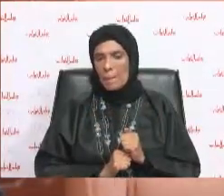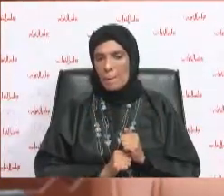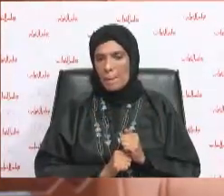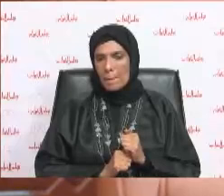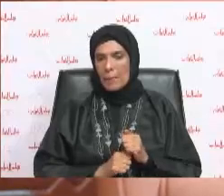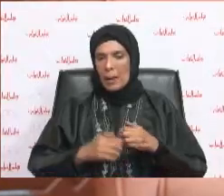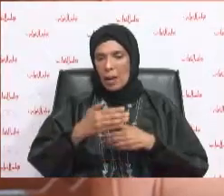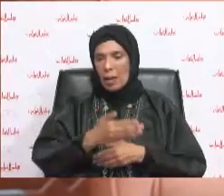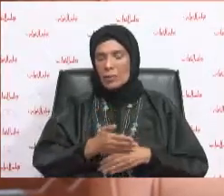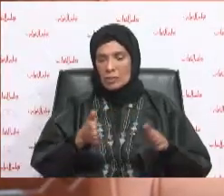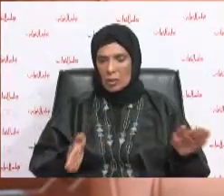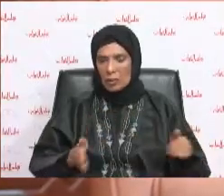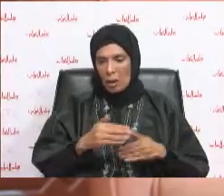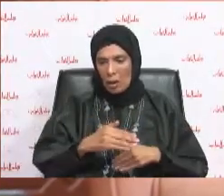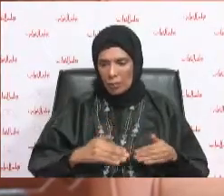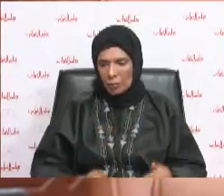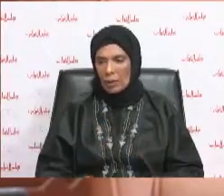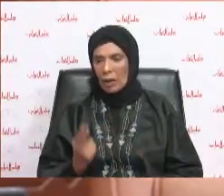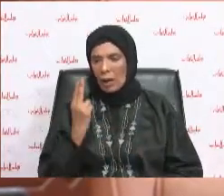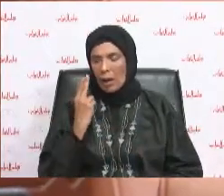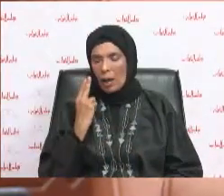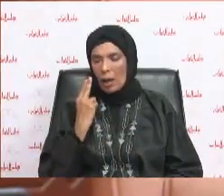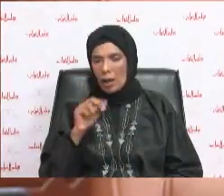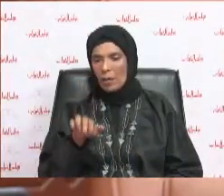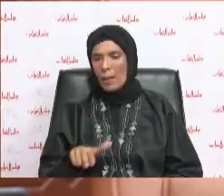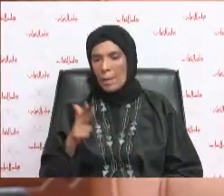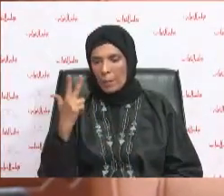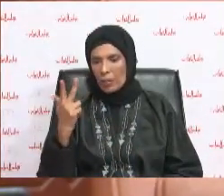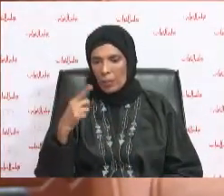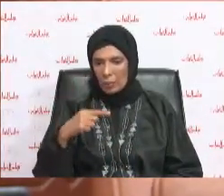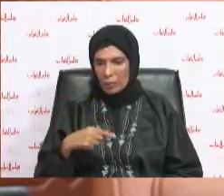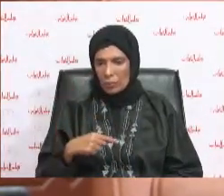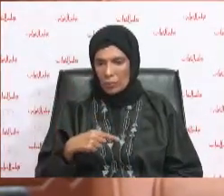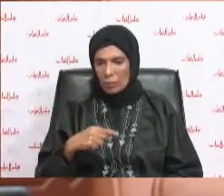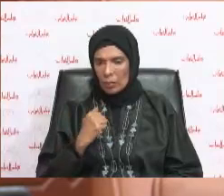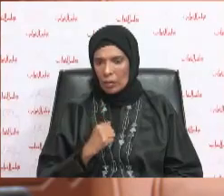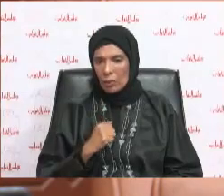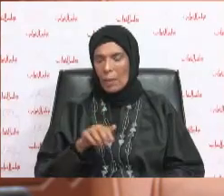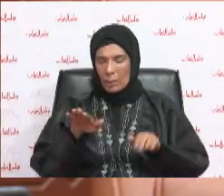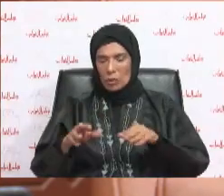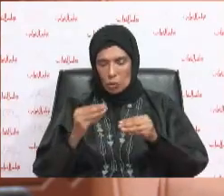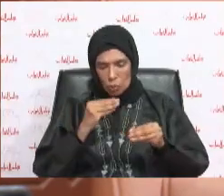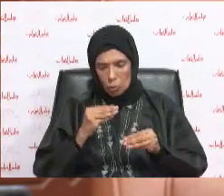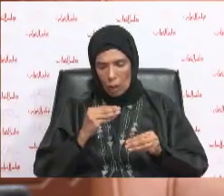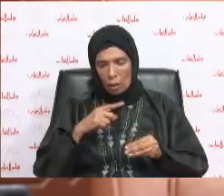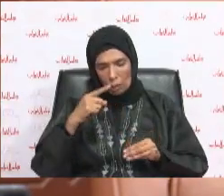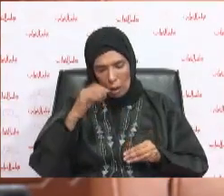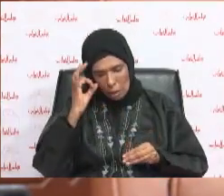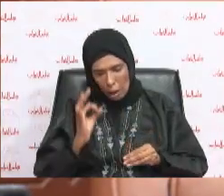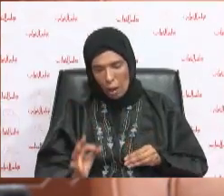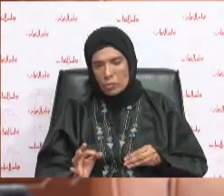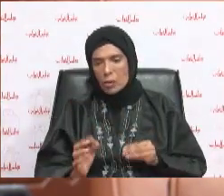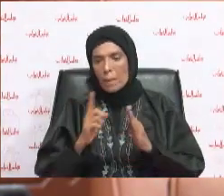في 2018 بس مجلس الشورى أصر أنه يتمسك بالقانون، بعد ذلك تم